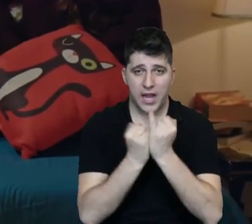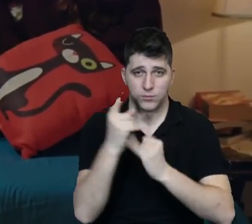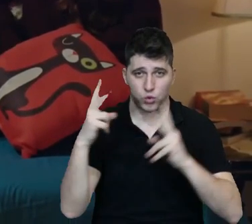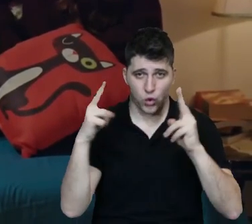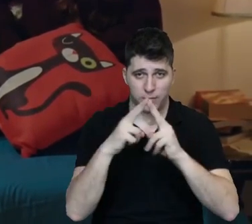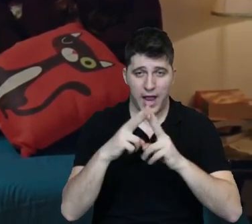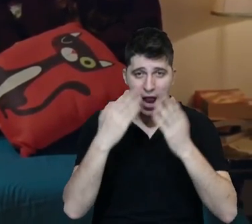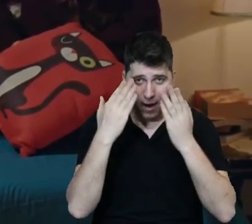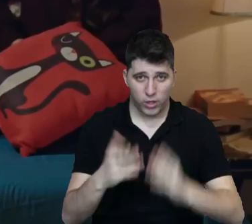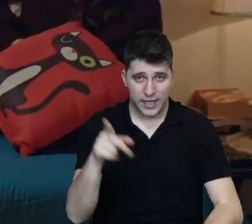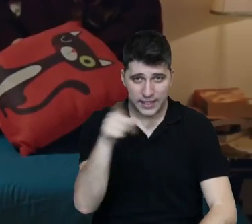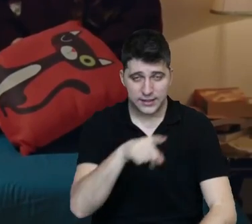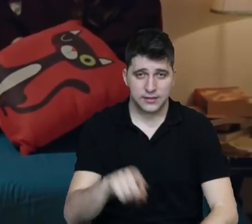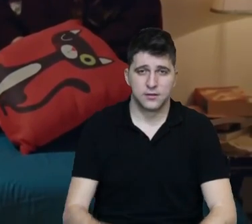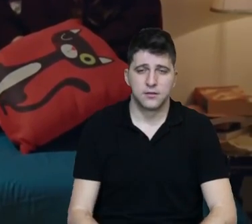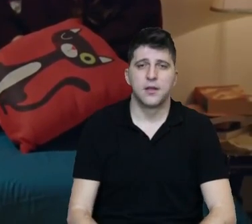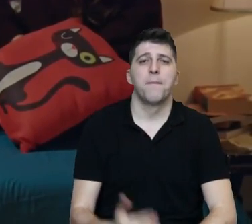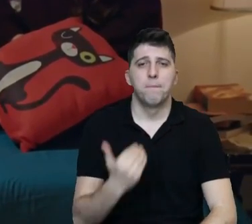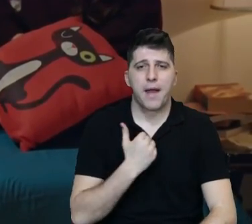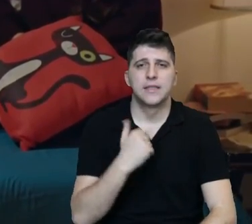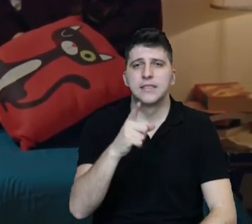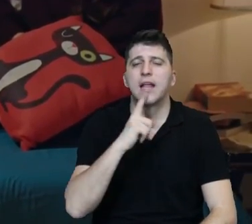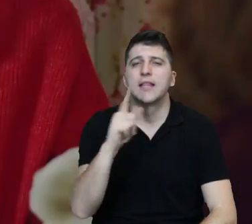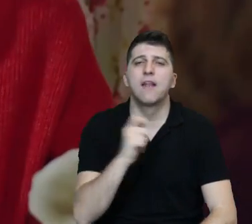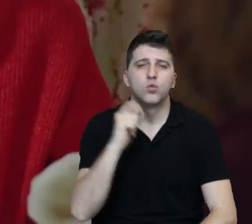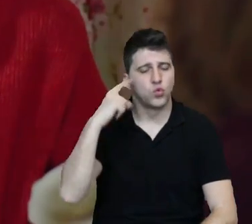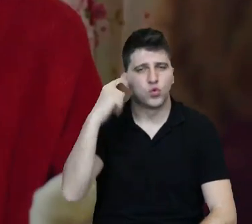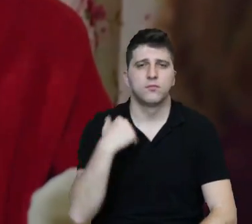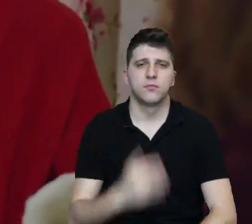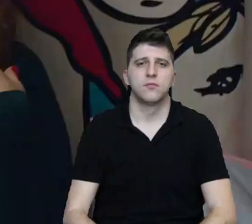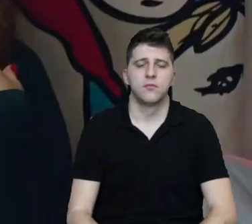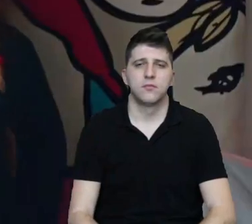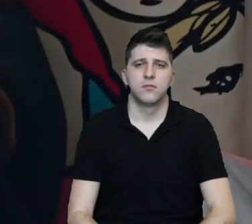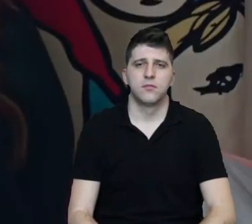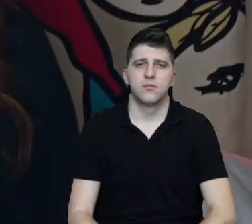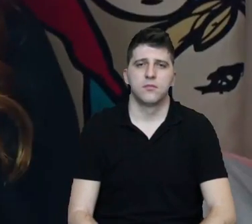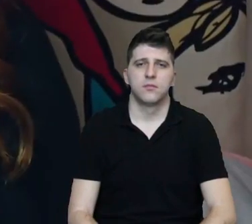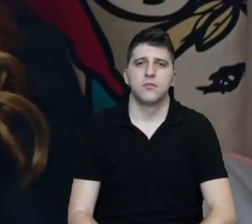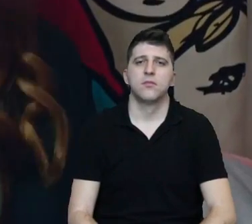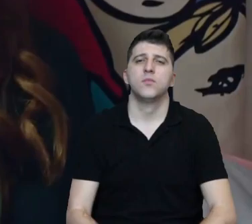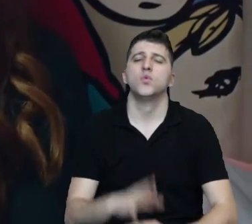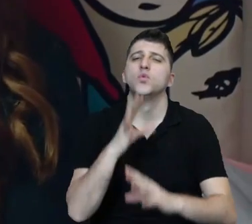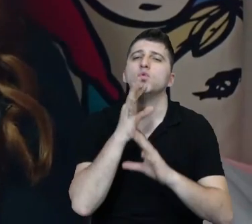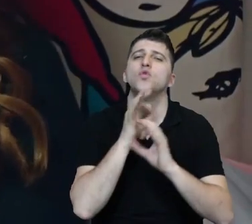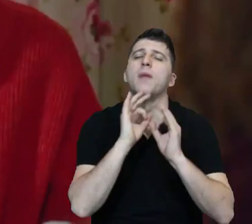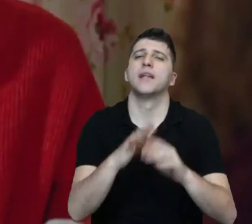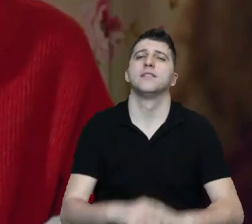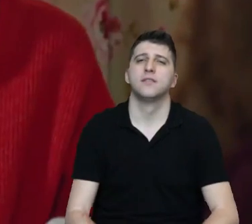kardeşimle görüşmeyi kabul ederseniz ben de sizin teklifinizi düşünürüm. Bacağına vurdu. Sıfırsın bacım valla.